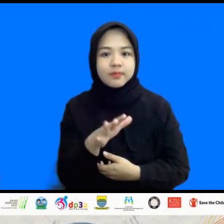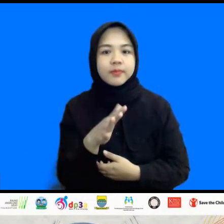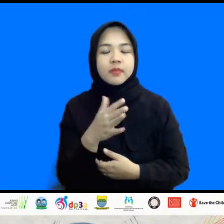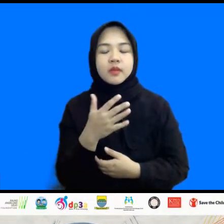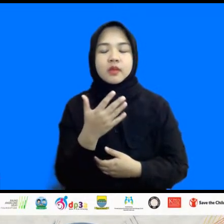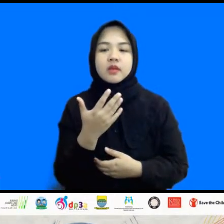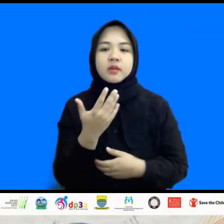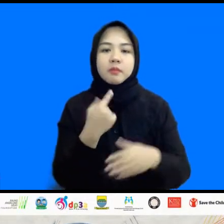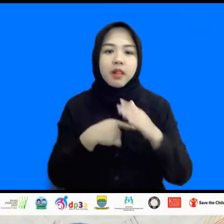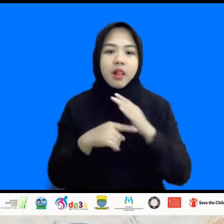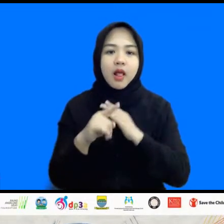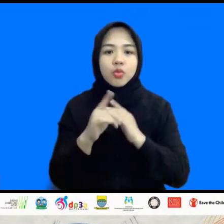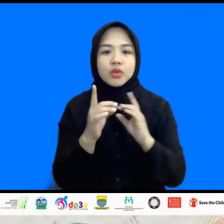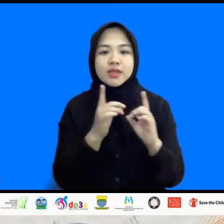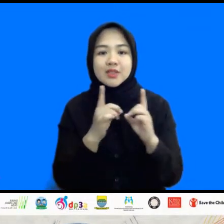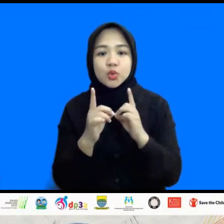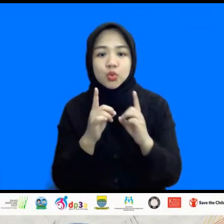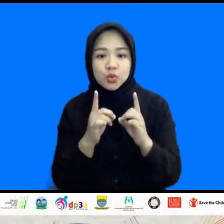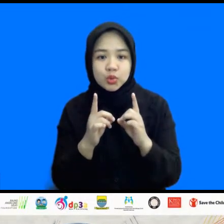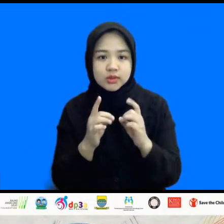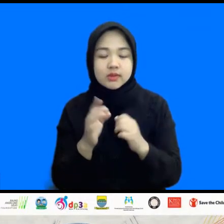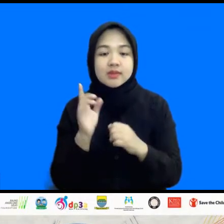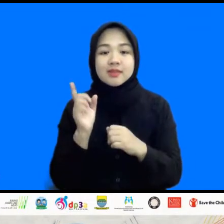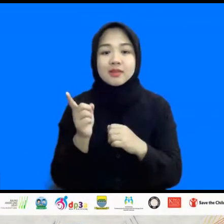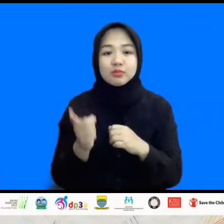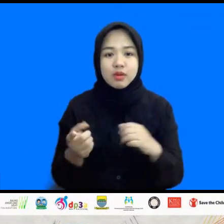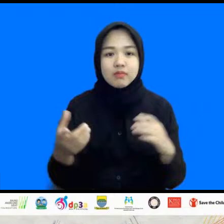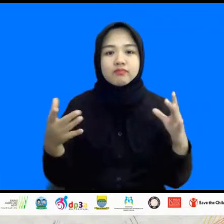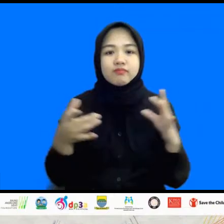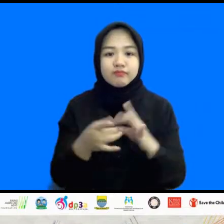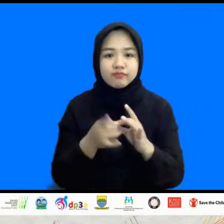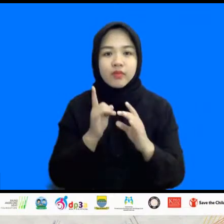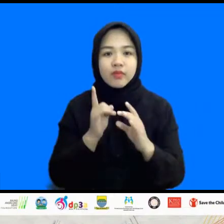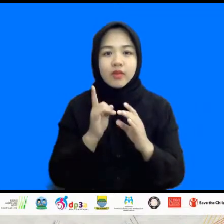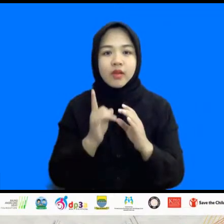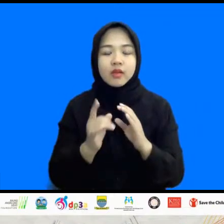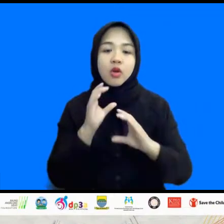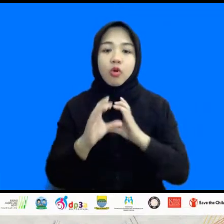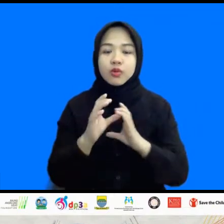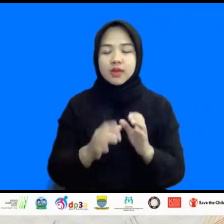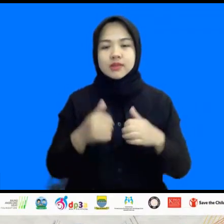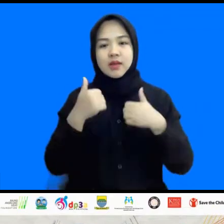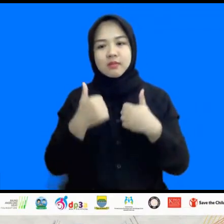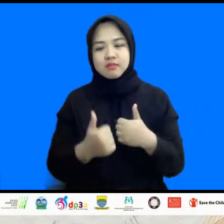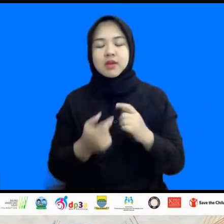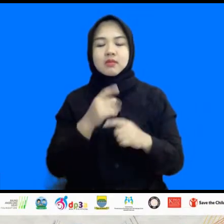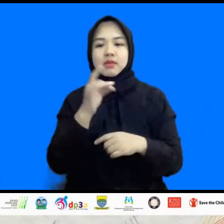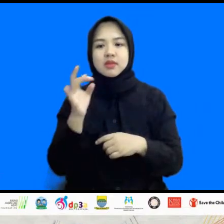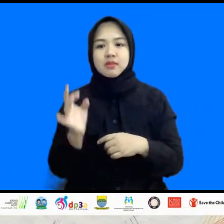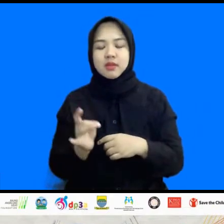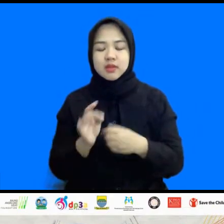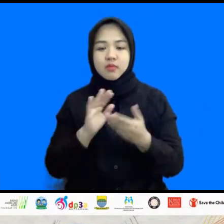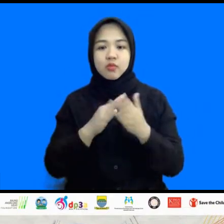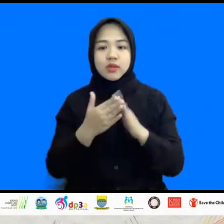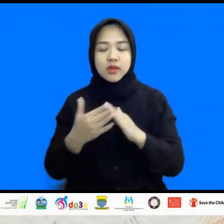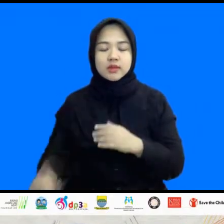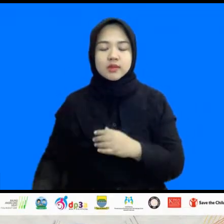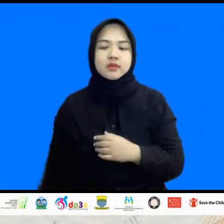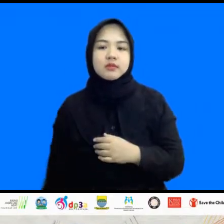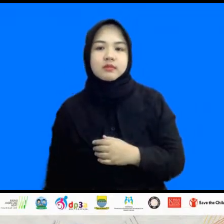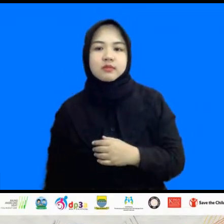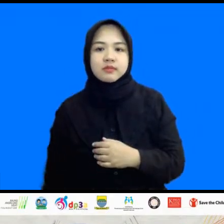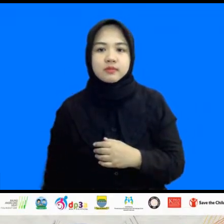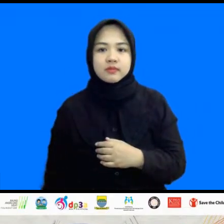apa diskusi karena di situ terjalin komunikasi yang baik dari berbagai komunitas itu ya, mungkin